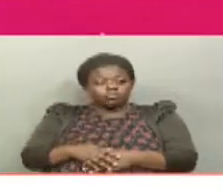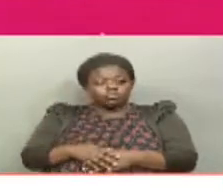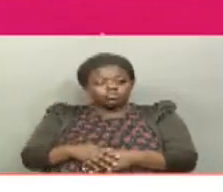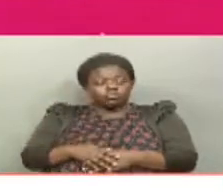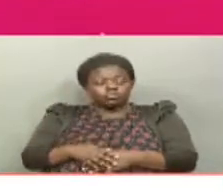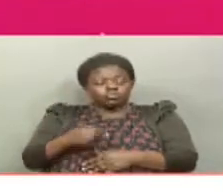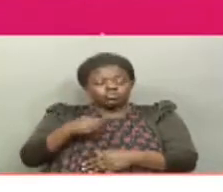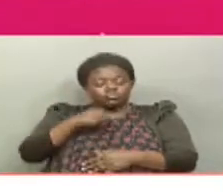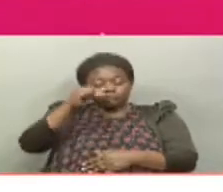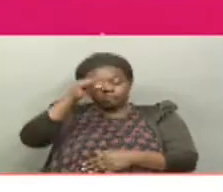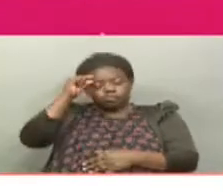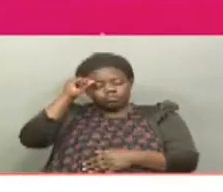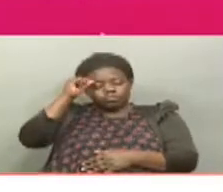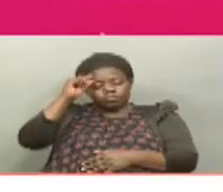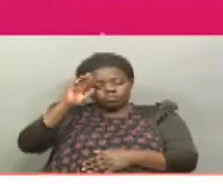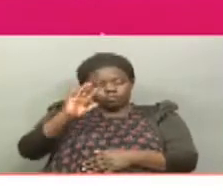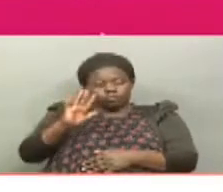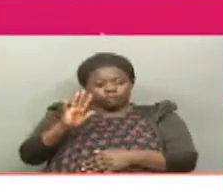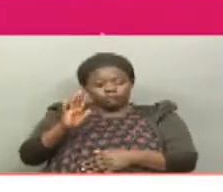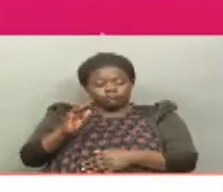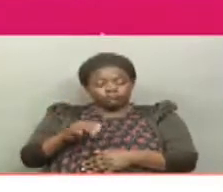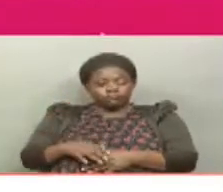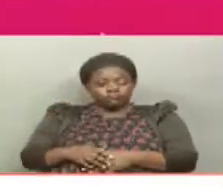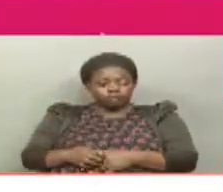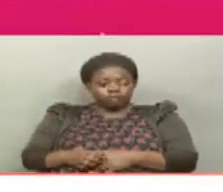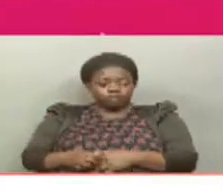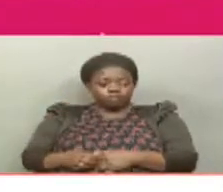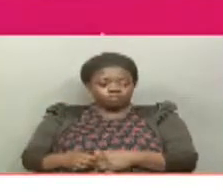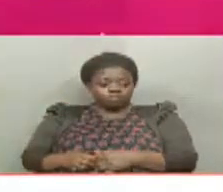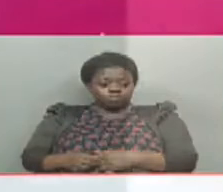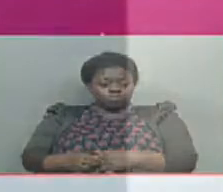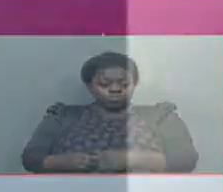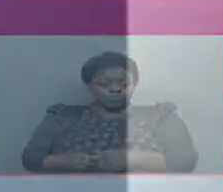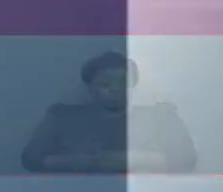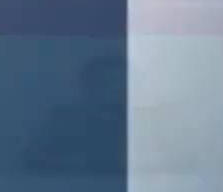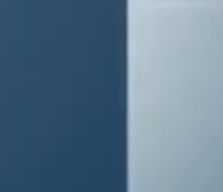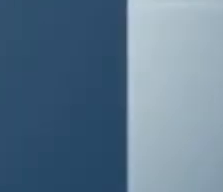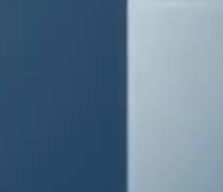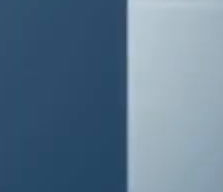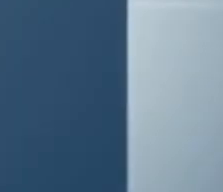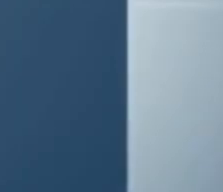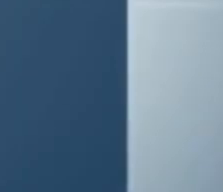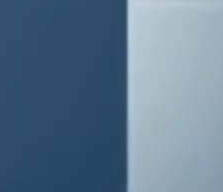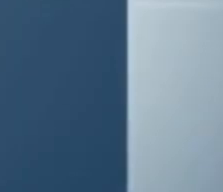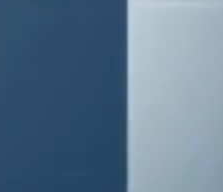agolwa lyo mbadde ne mulonji mebo twagalize kire kirungi sigala ku Kede TV. Wera.